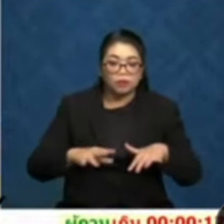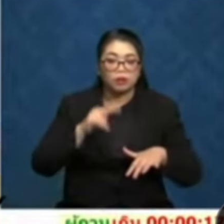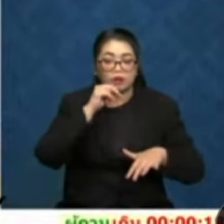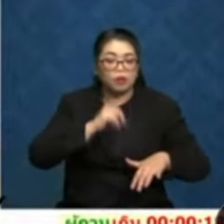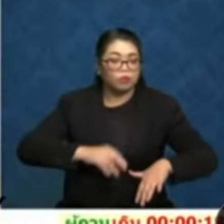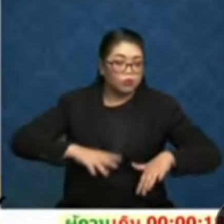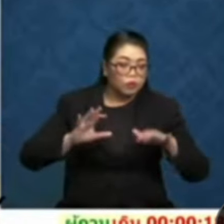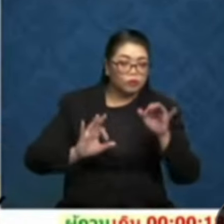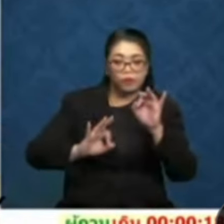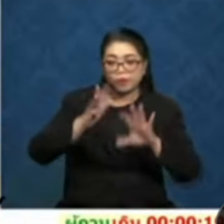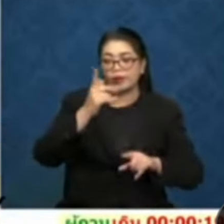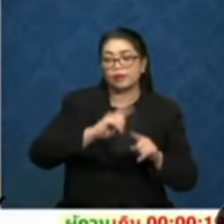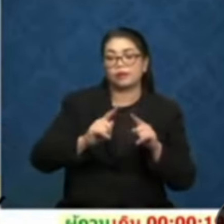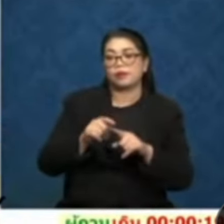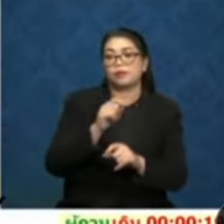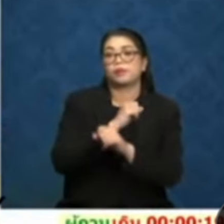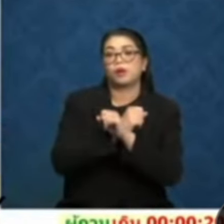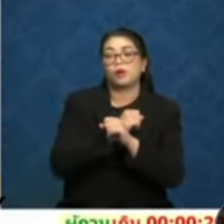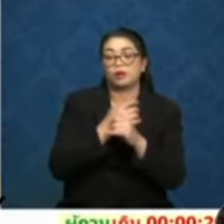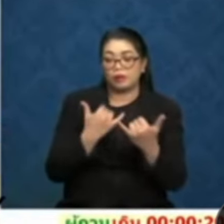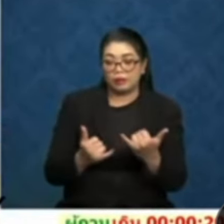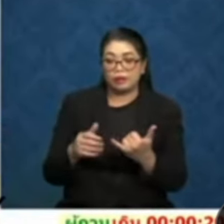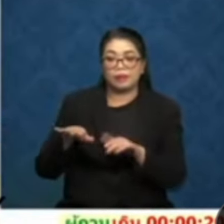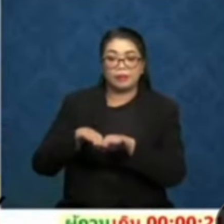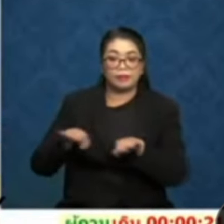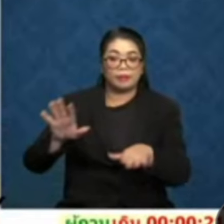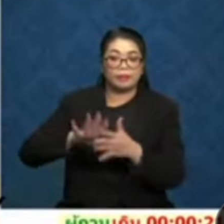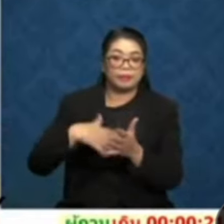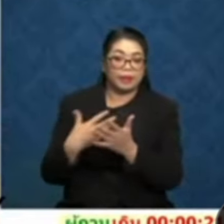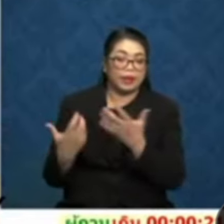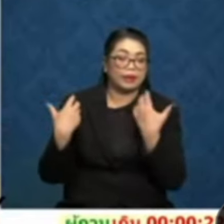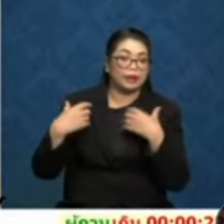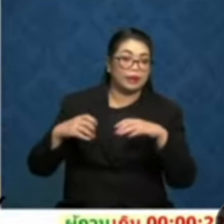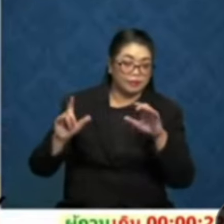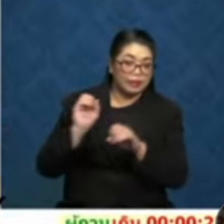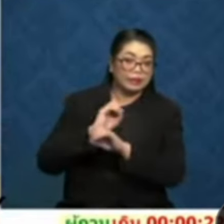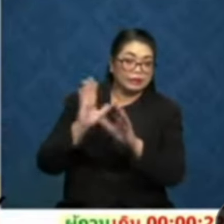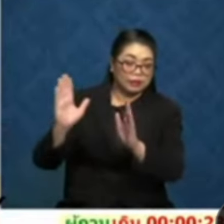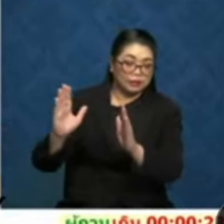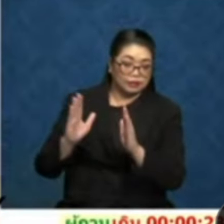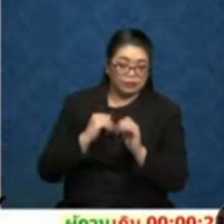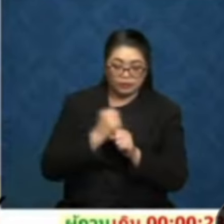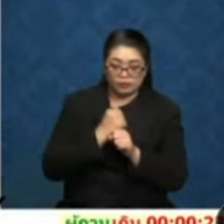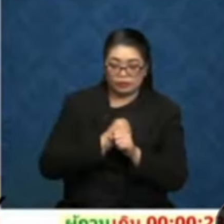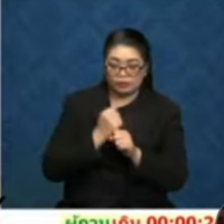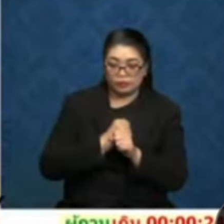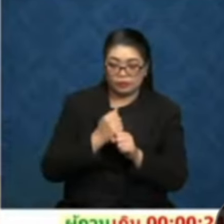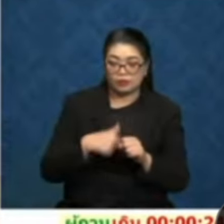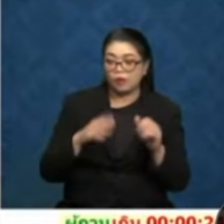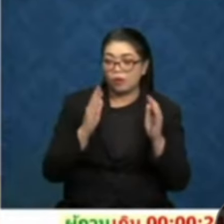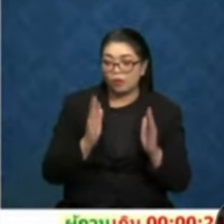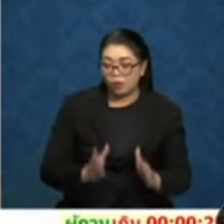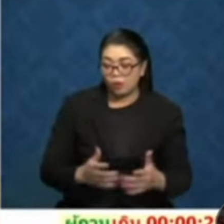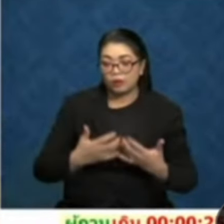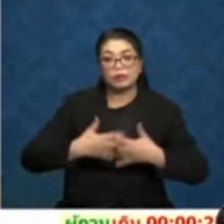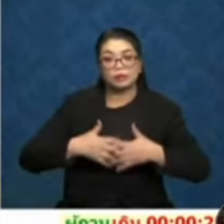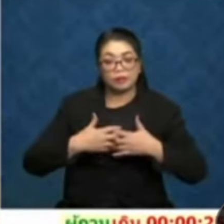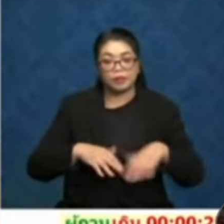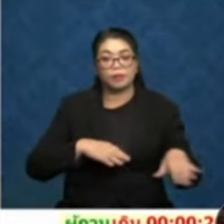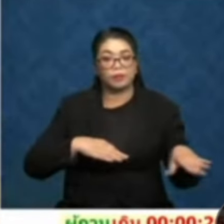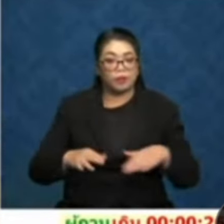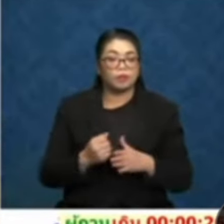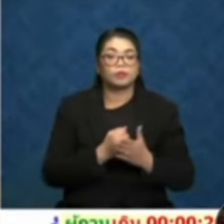ๆจากท่านนายกหรือแนวนโยบายที่ชัดเจนจากรัฐบาลหรรือยังที่จะหยิบแผนประเชิญเหตุเหล่านี้มาซักซ้อมเพื่อให้ทั้งคนและเครื่องมีความ